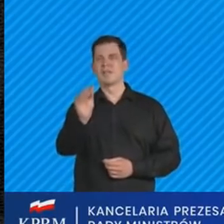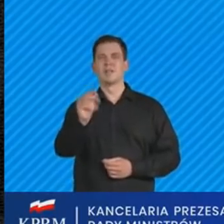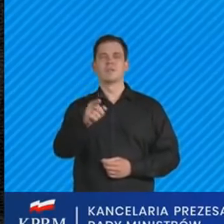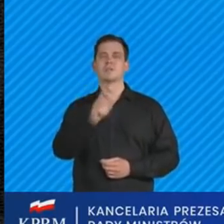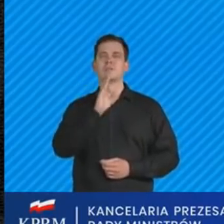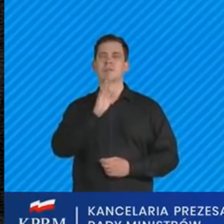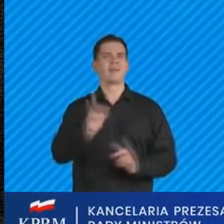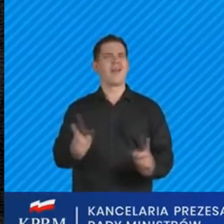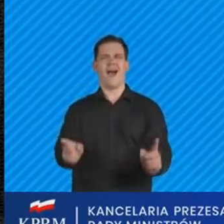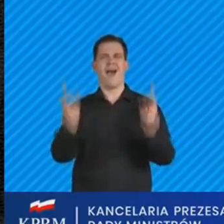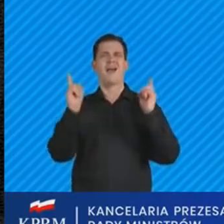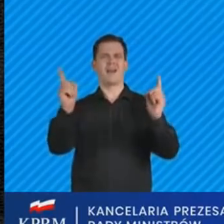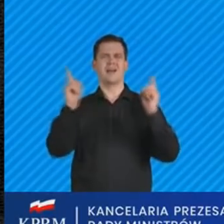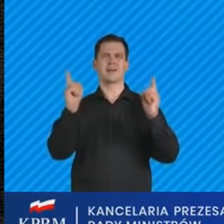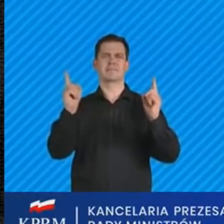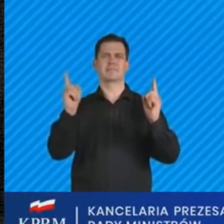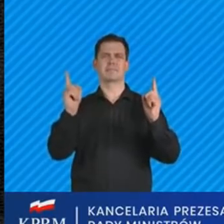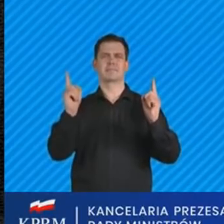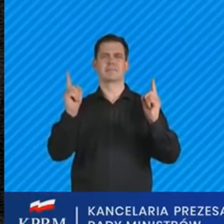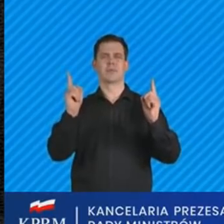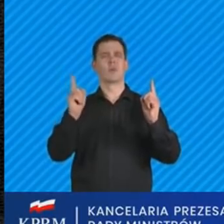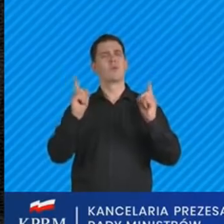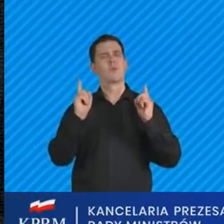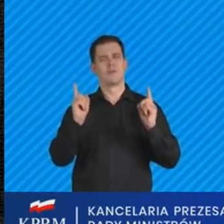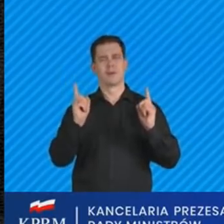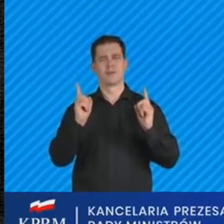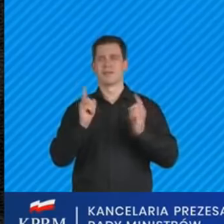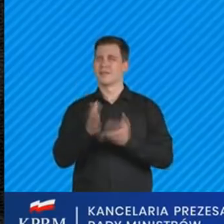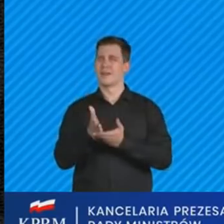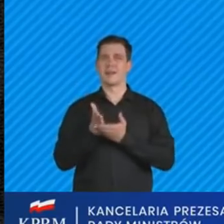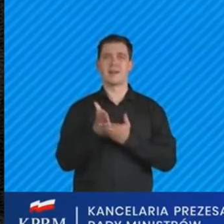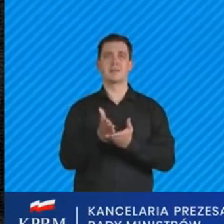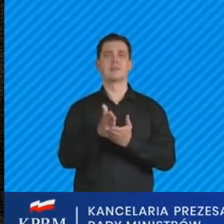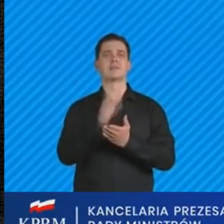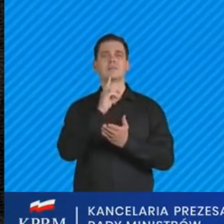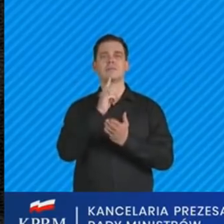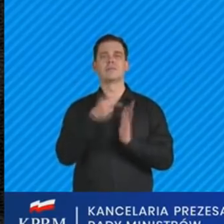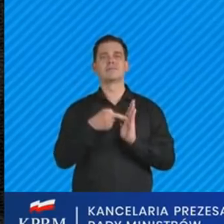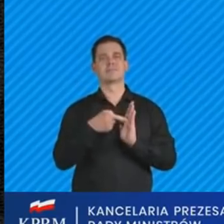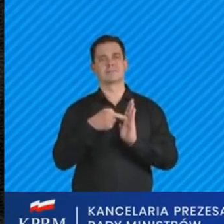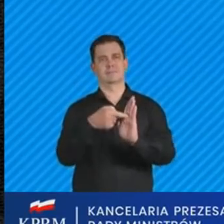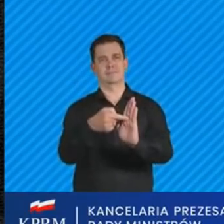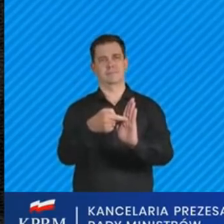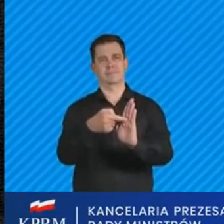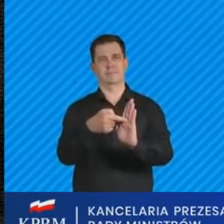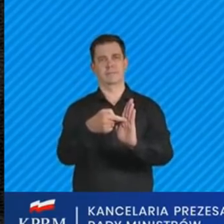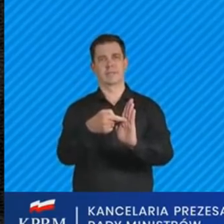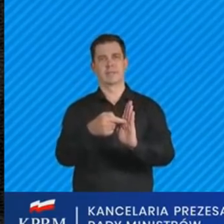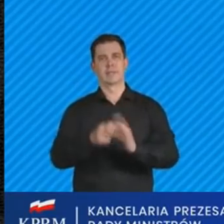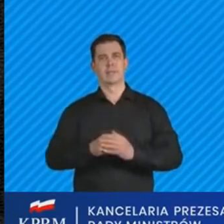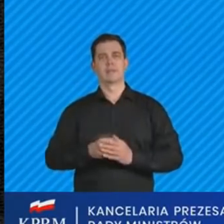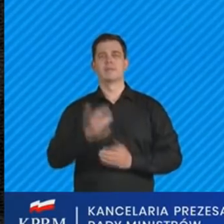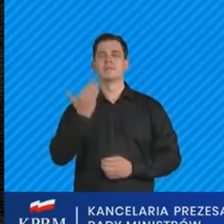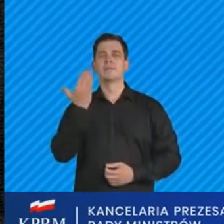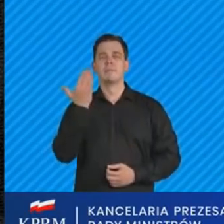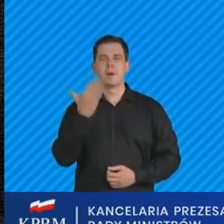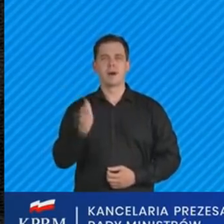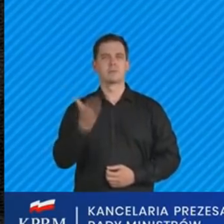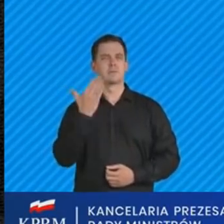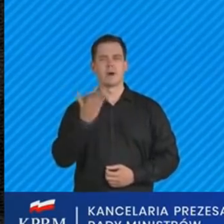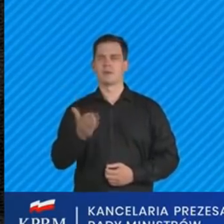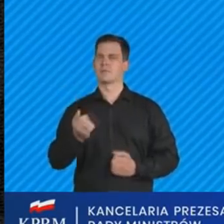alarmu alarmu instrukcji dyspozycji cześć bardzo bardzo